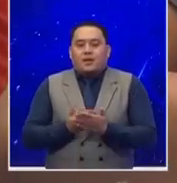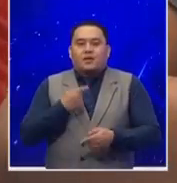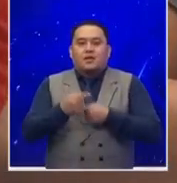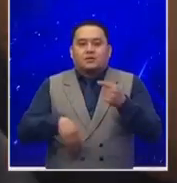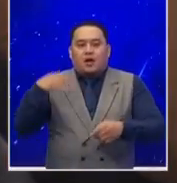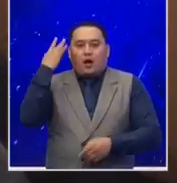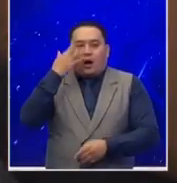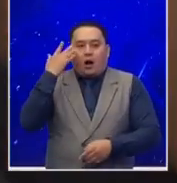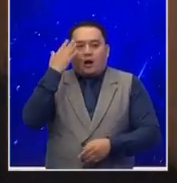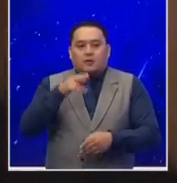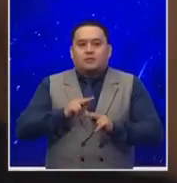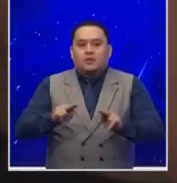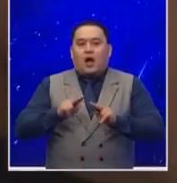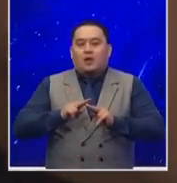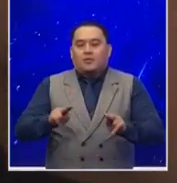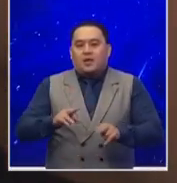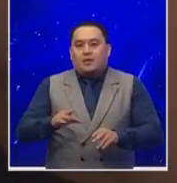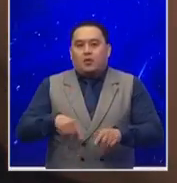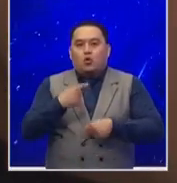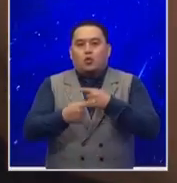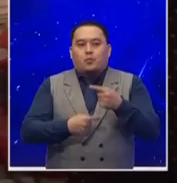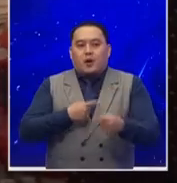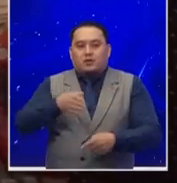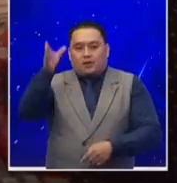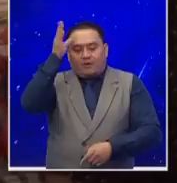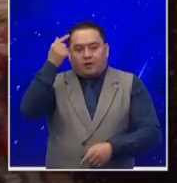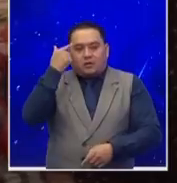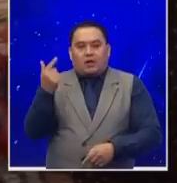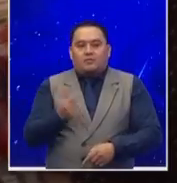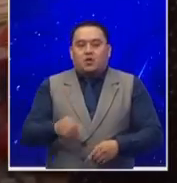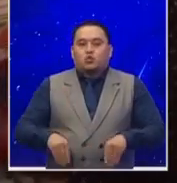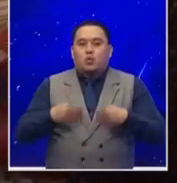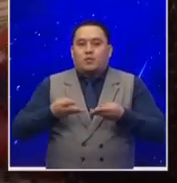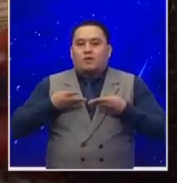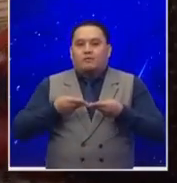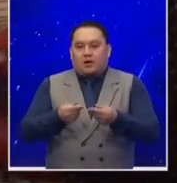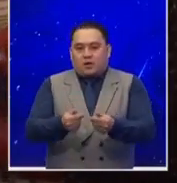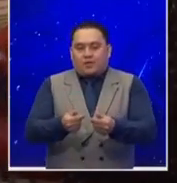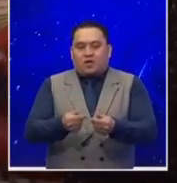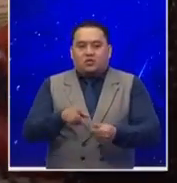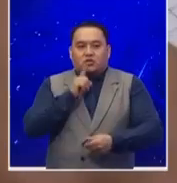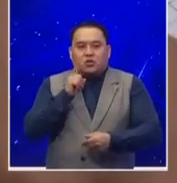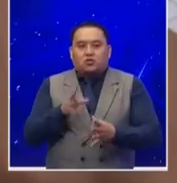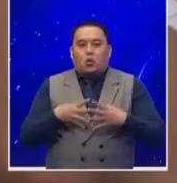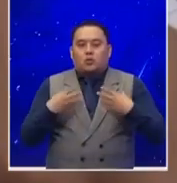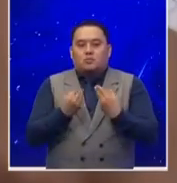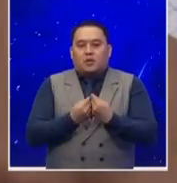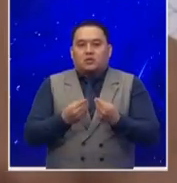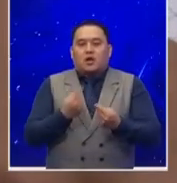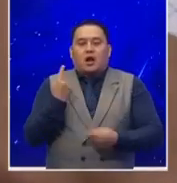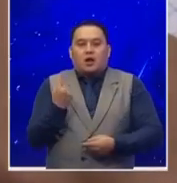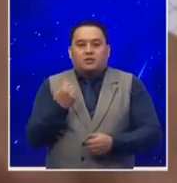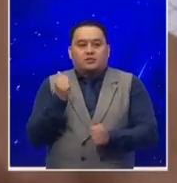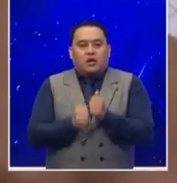арманы балаларына тәлімді тәрбие беру, ұрпағының саналы болып қалыптасуына ықпал ету. Ал жас отбасыларға айтар кеңесі біреу: